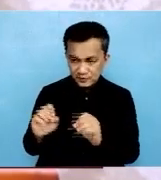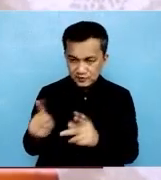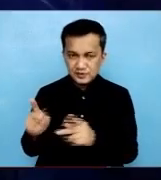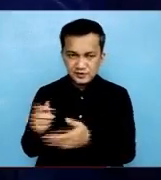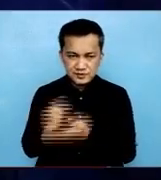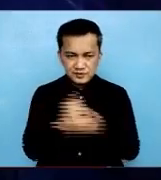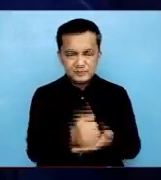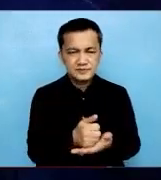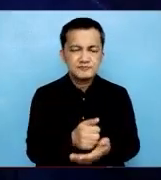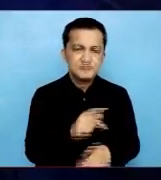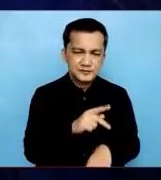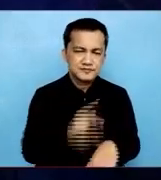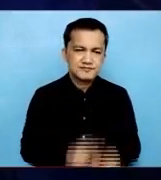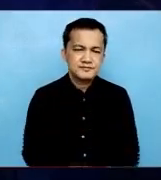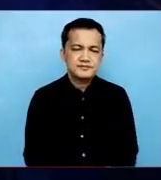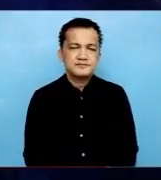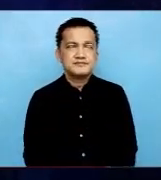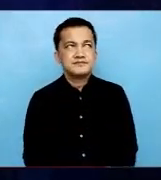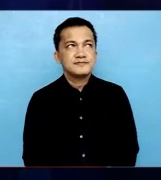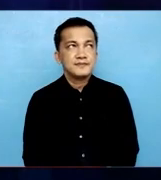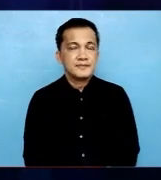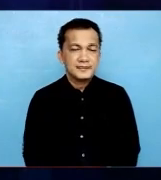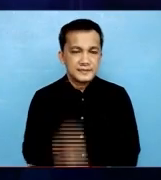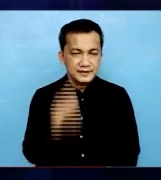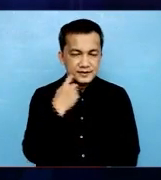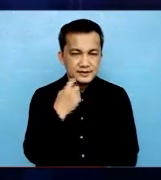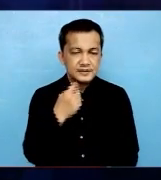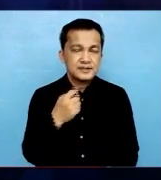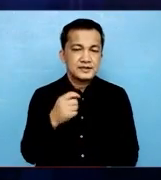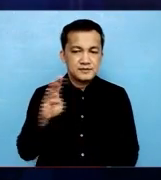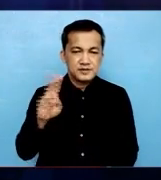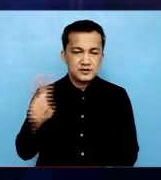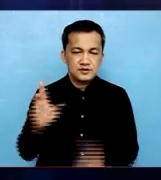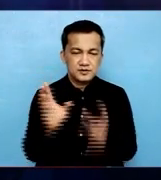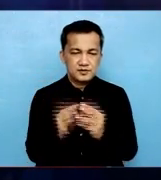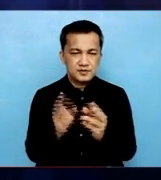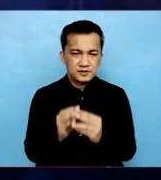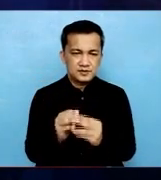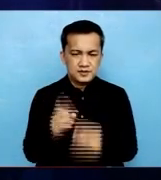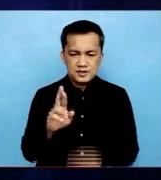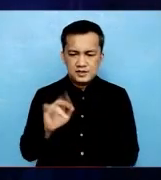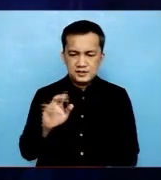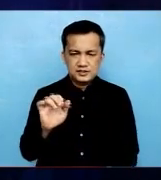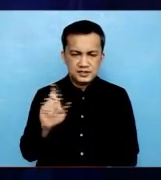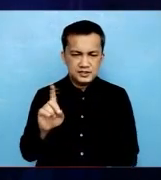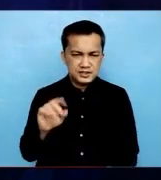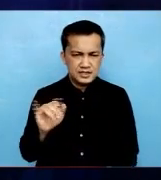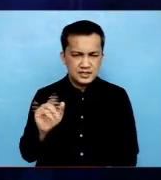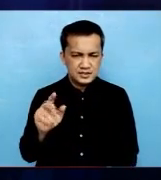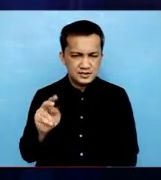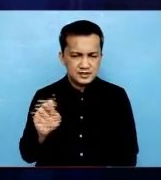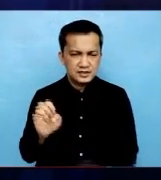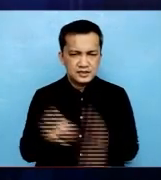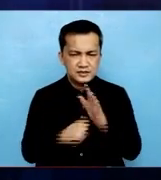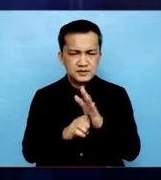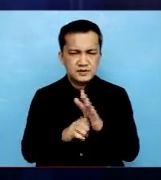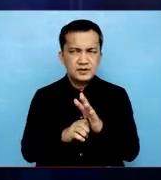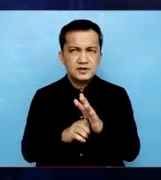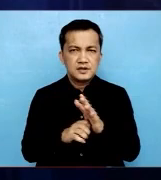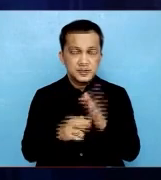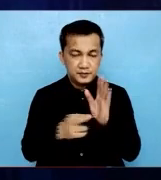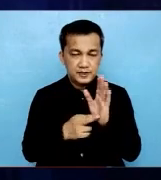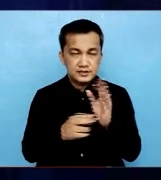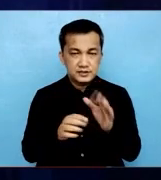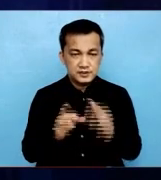Pilipinas. Kanina nakipagpulong si Pangulong Marcos kay Richard Kleinward na Special Representative ni King Charles, pati na